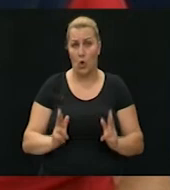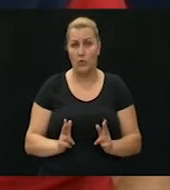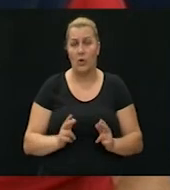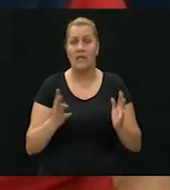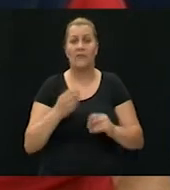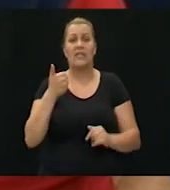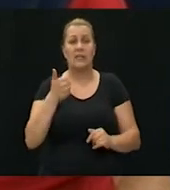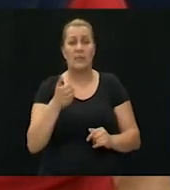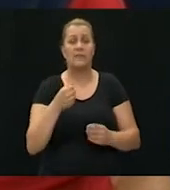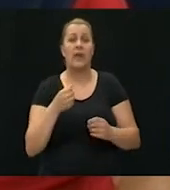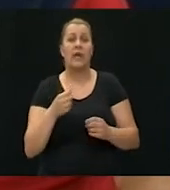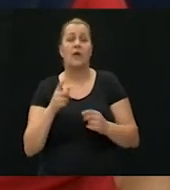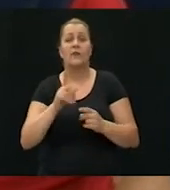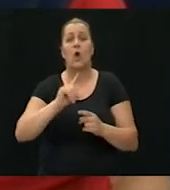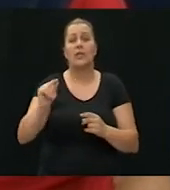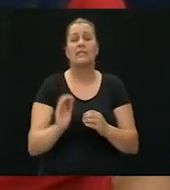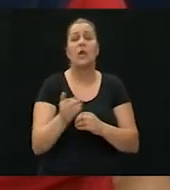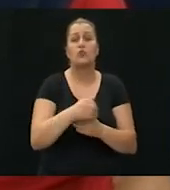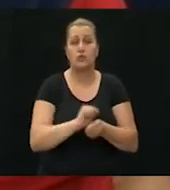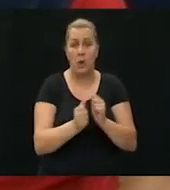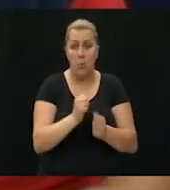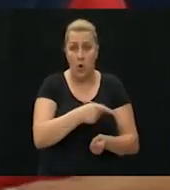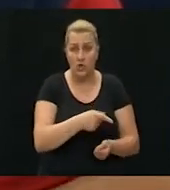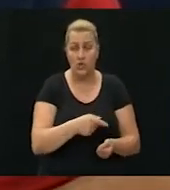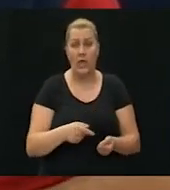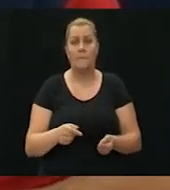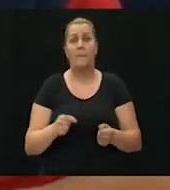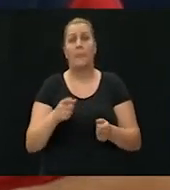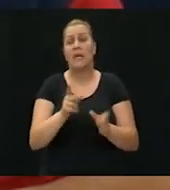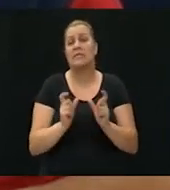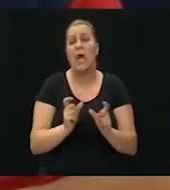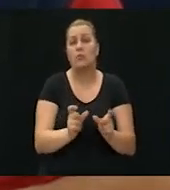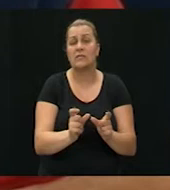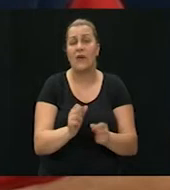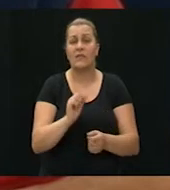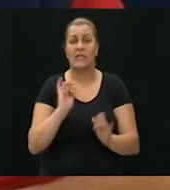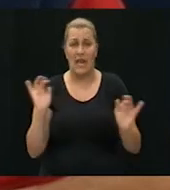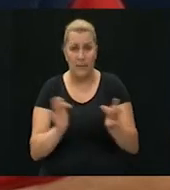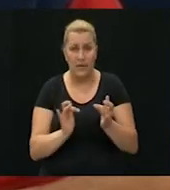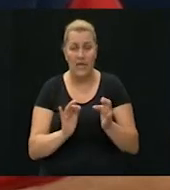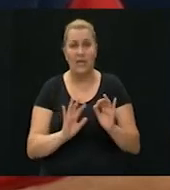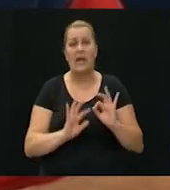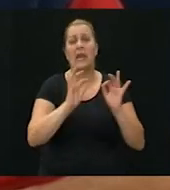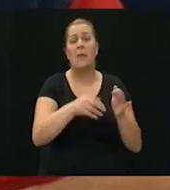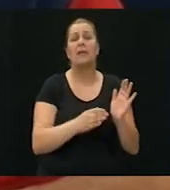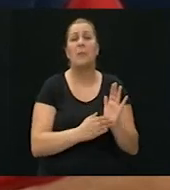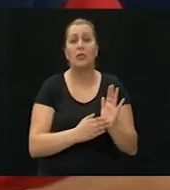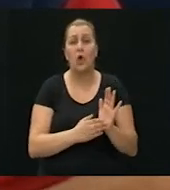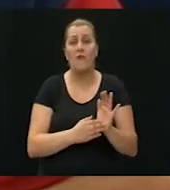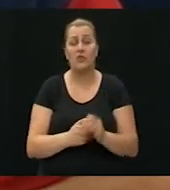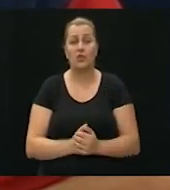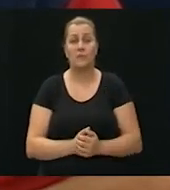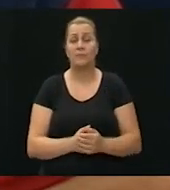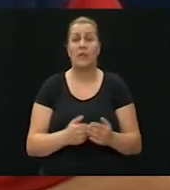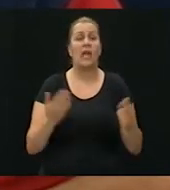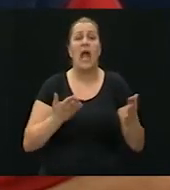godine postrojba odlazi evo i na južno bojište. Zadatak je zaustaviti neprijatelja u nakani prodoru prema Metkoviću. Kakva